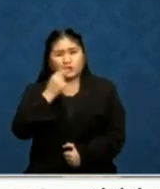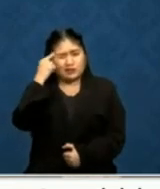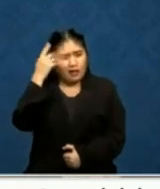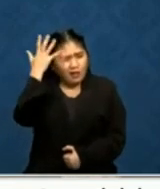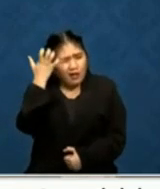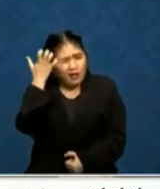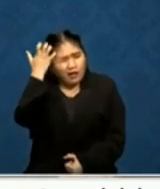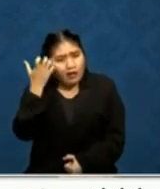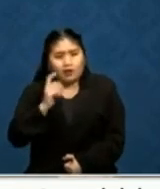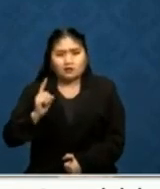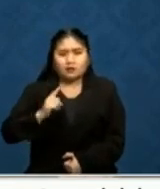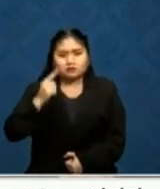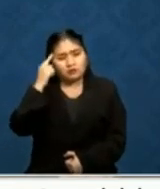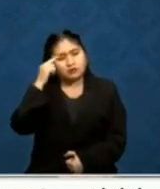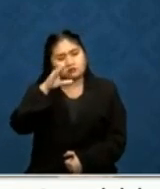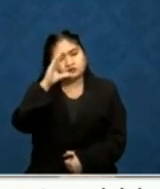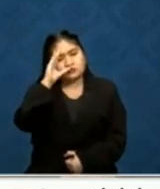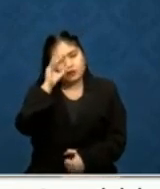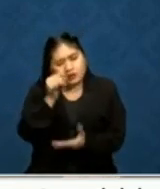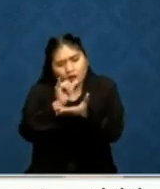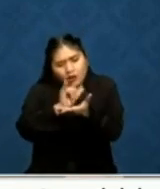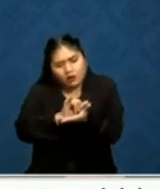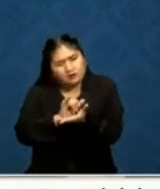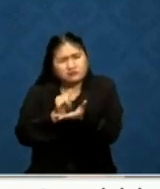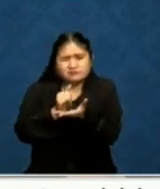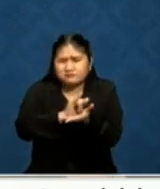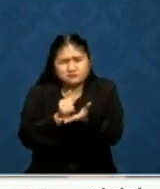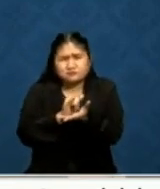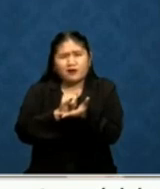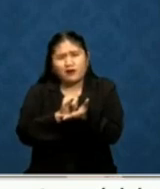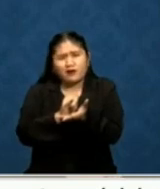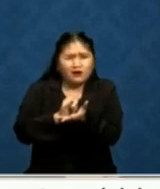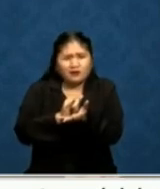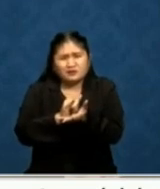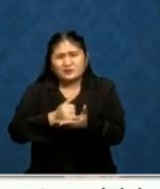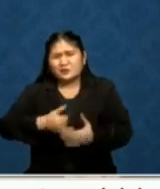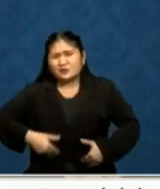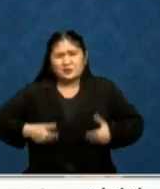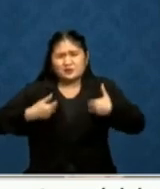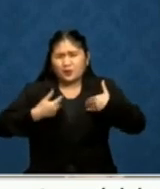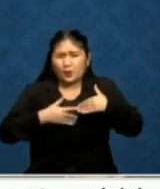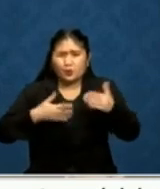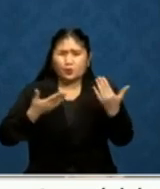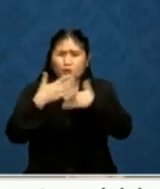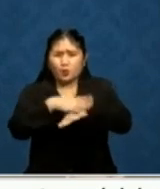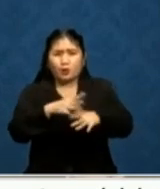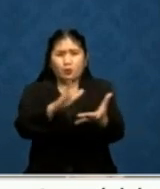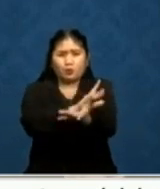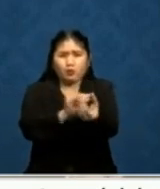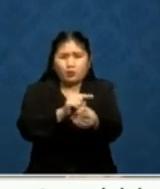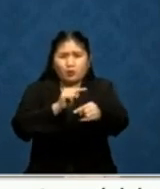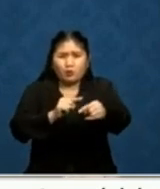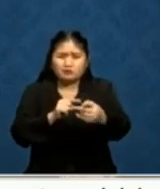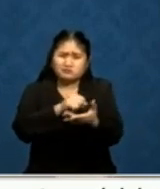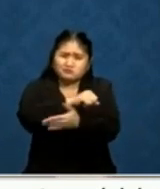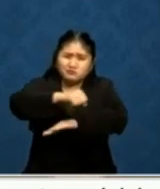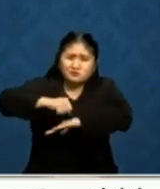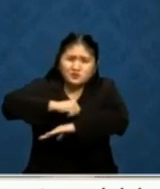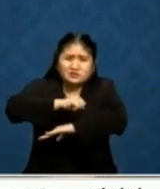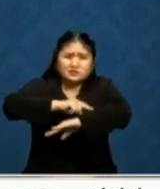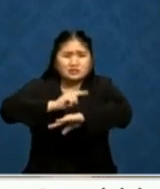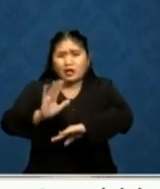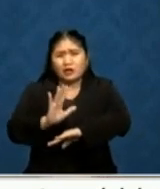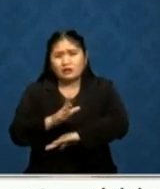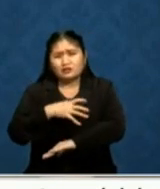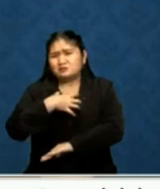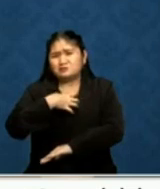ากๆส่งปัญหาถึงเรื่องการนอนค่ะท่านจะไม่สามารถอยากจะเอาชีวิตไปใช้ในที่สาธารณะท่านจะไม่อยากสามารถที่จะเอาตัวเ